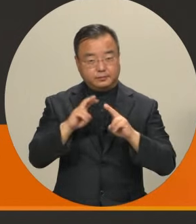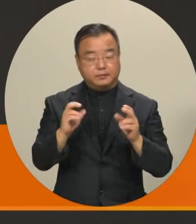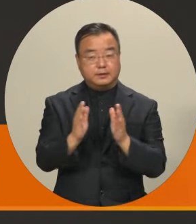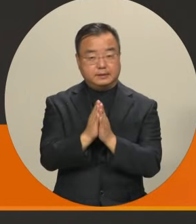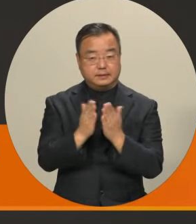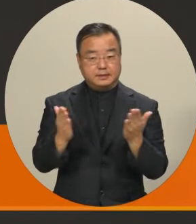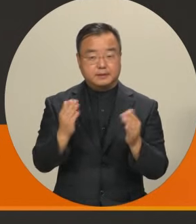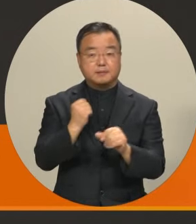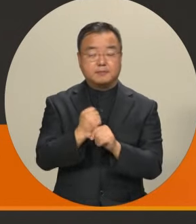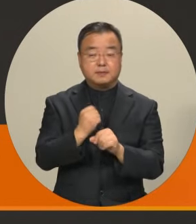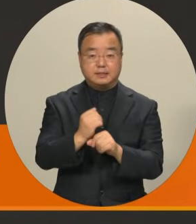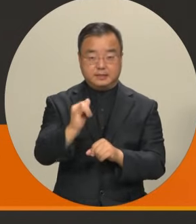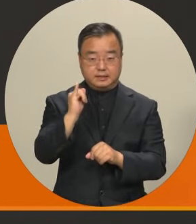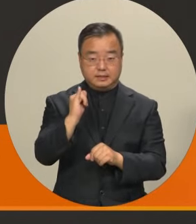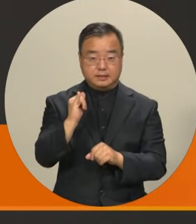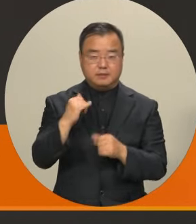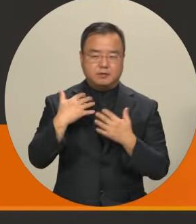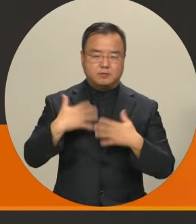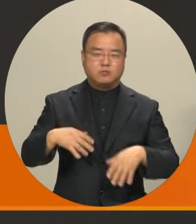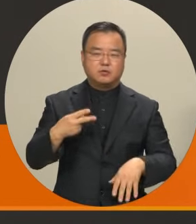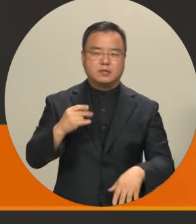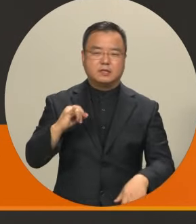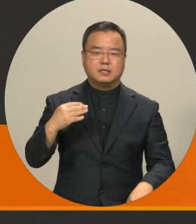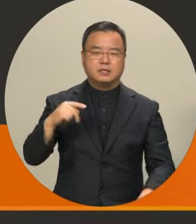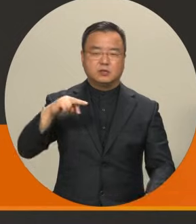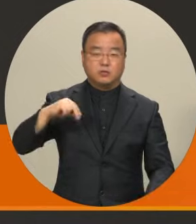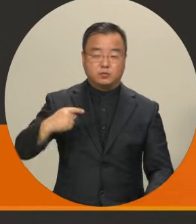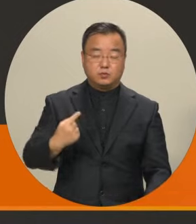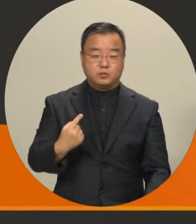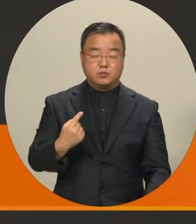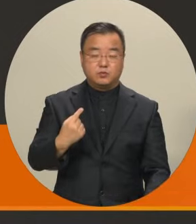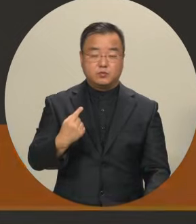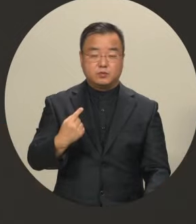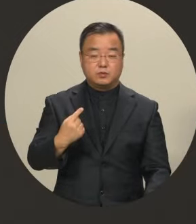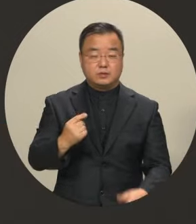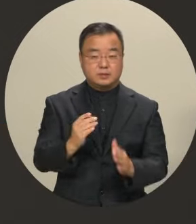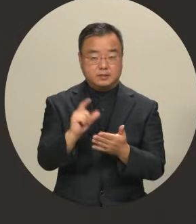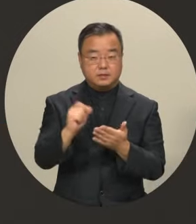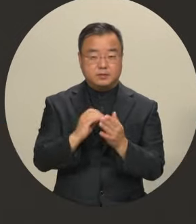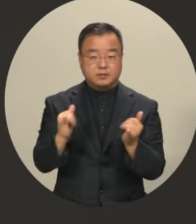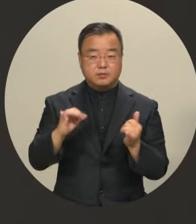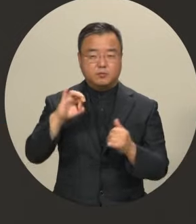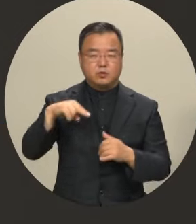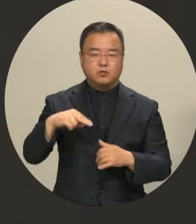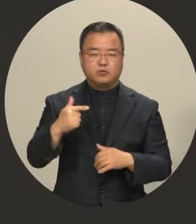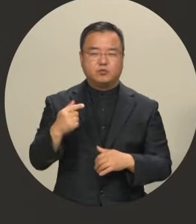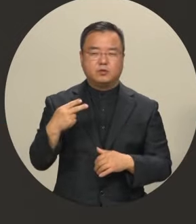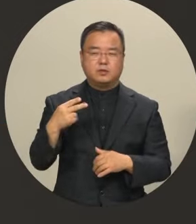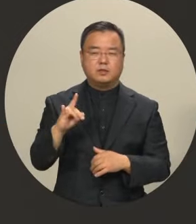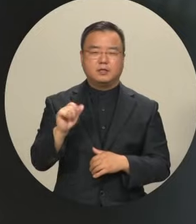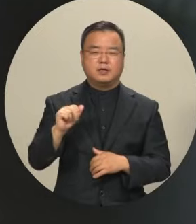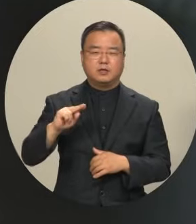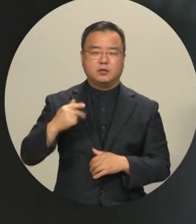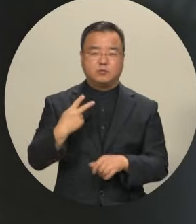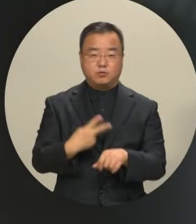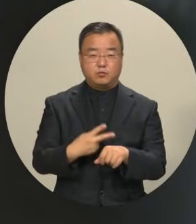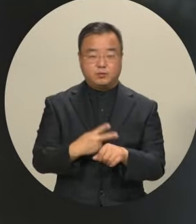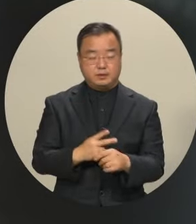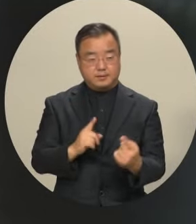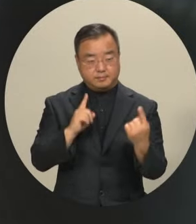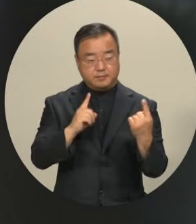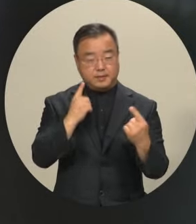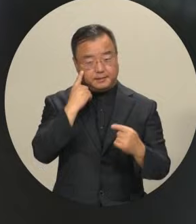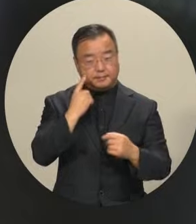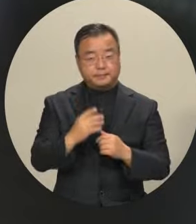출간됐습니다 무기력 디톡스의 저자 서울대병원 정신건강 의학과 윤대영 교수와 이야기 나눠봅니다 네